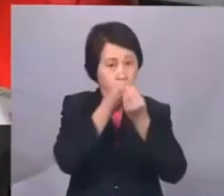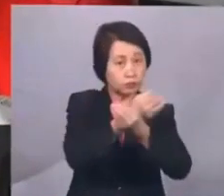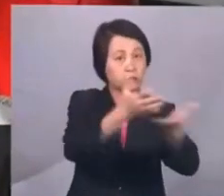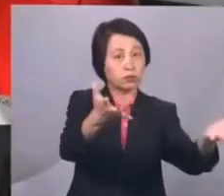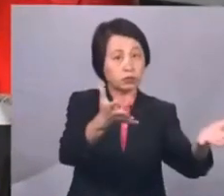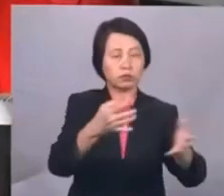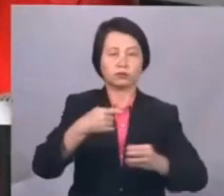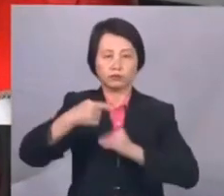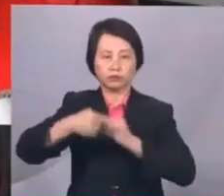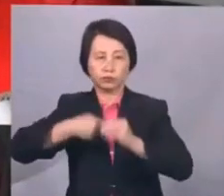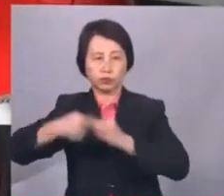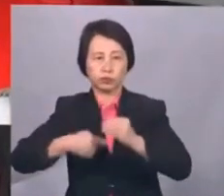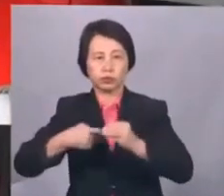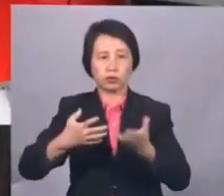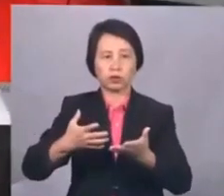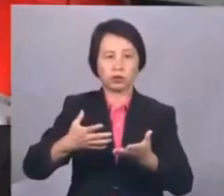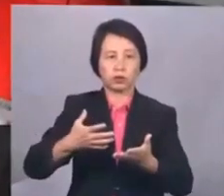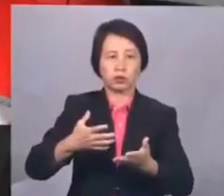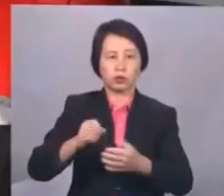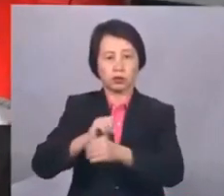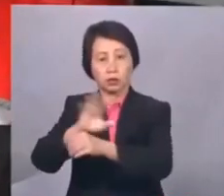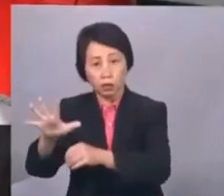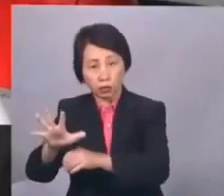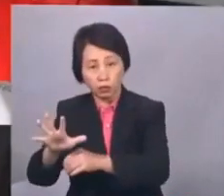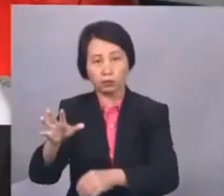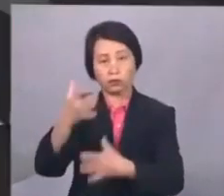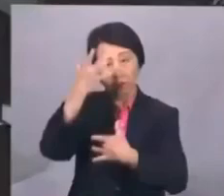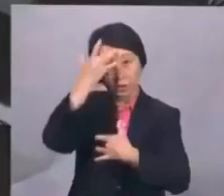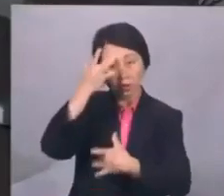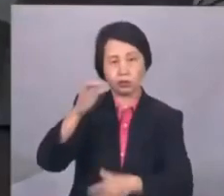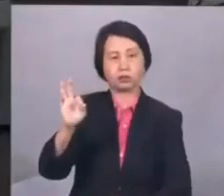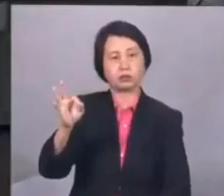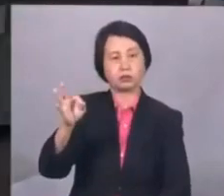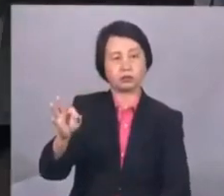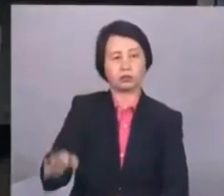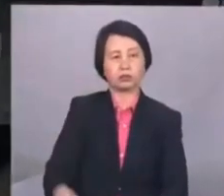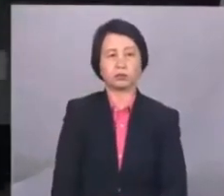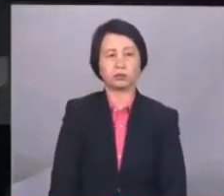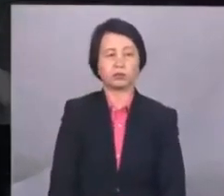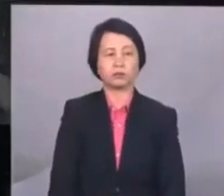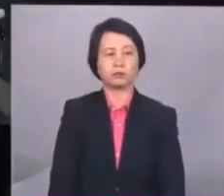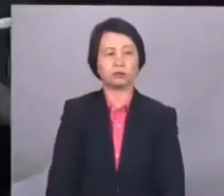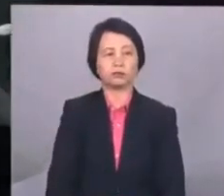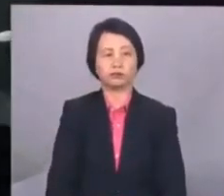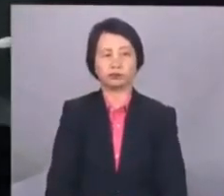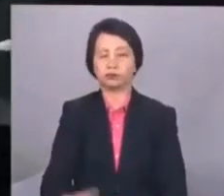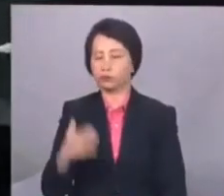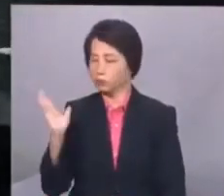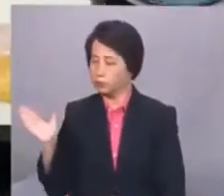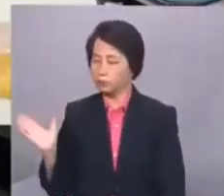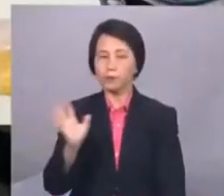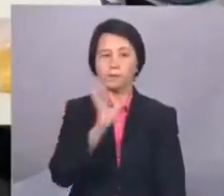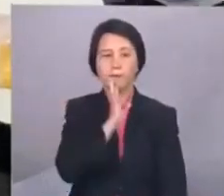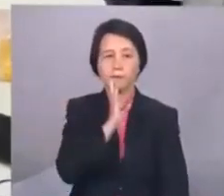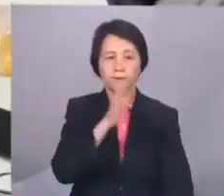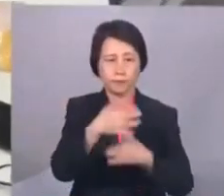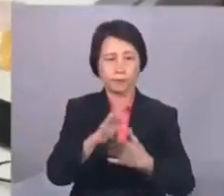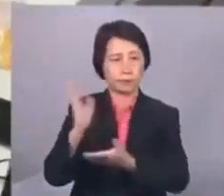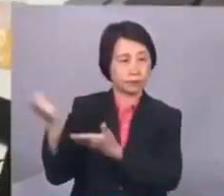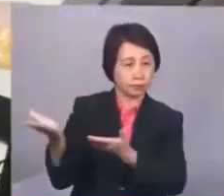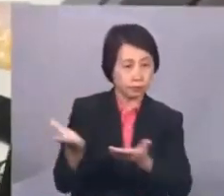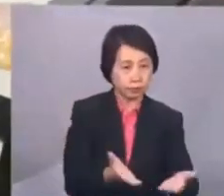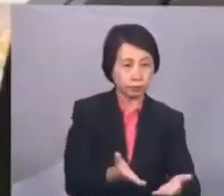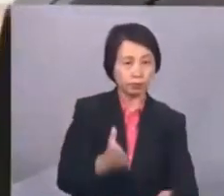mengenai dengan kofit 19.mei Beliau berkata demikian selepas